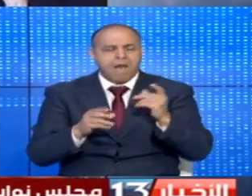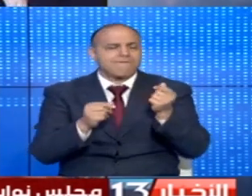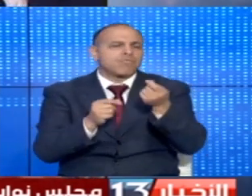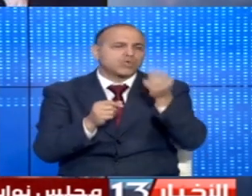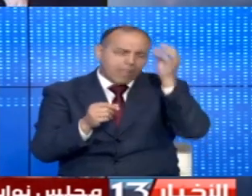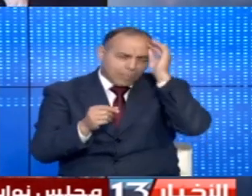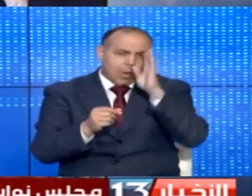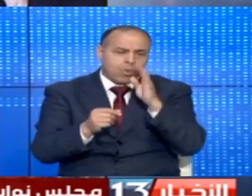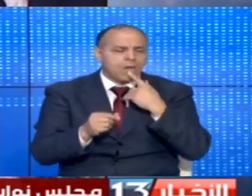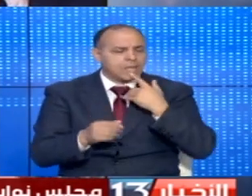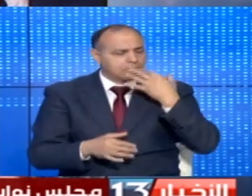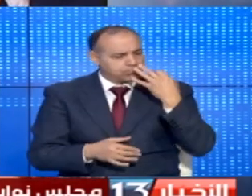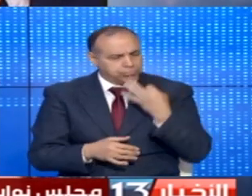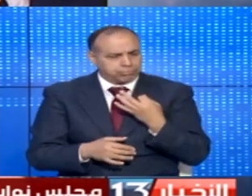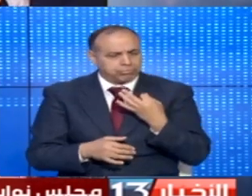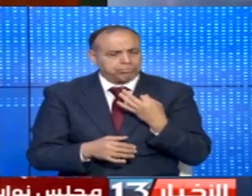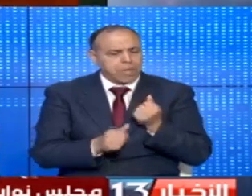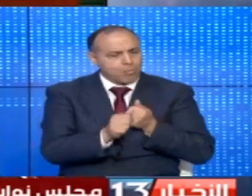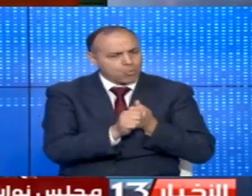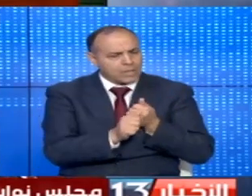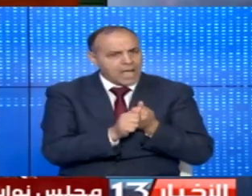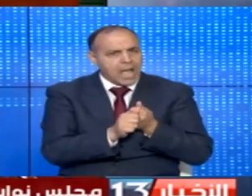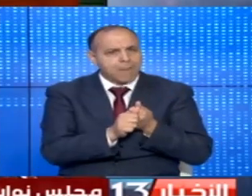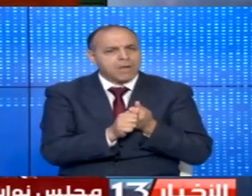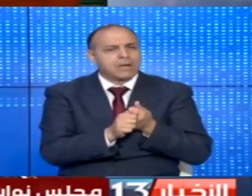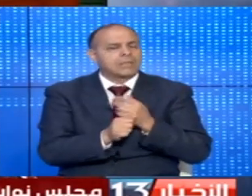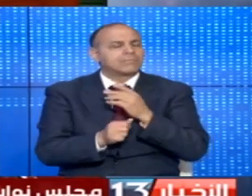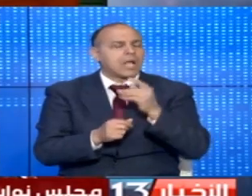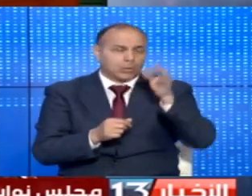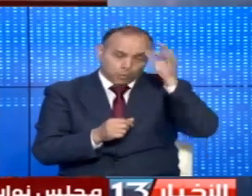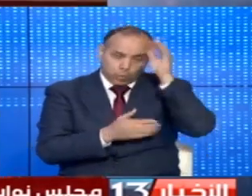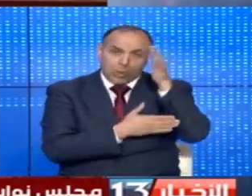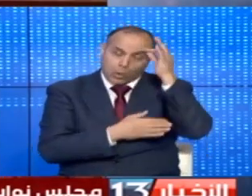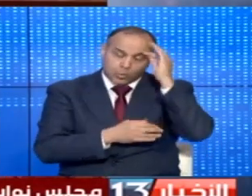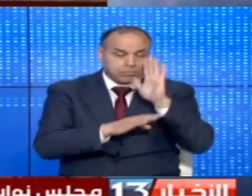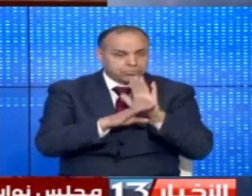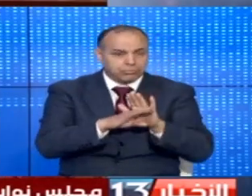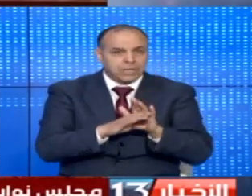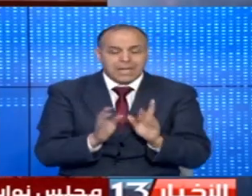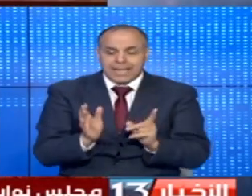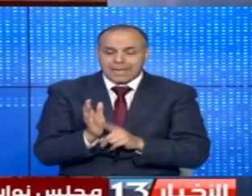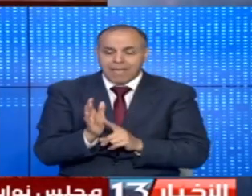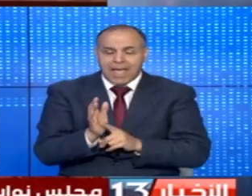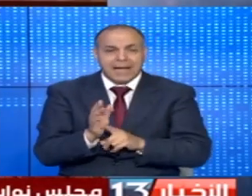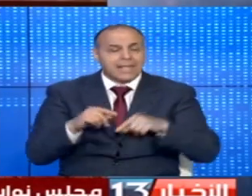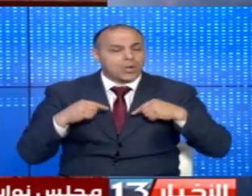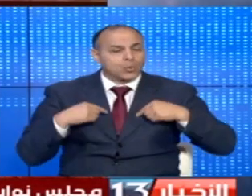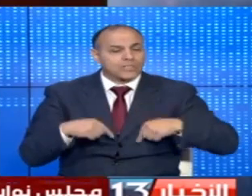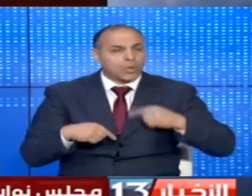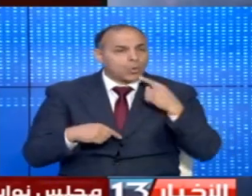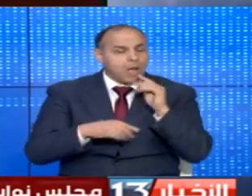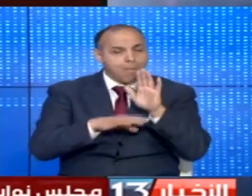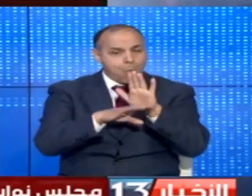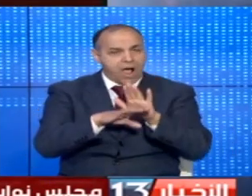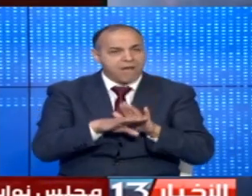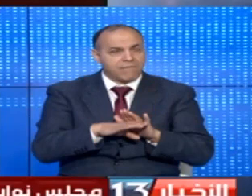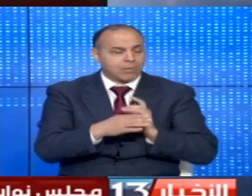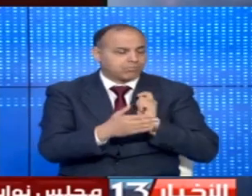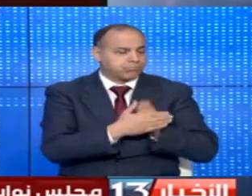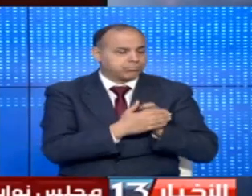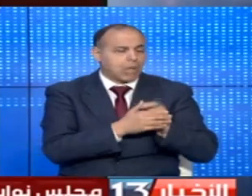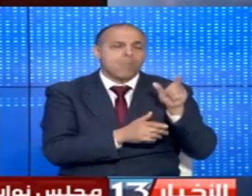والتعهد بمتابعه التركيه السيادي للدوله الدوليه كما اكد الحبيب رسمي ان المحافظه على المقدره الشرائيه